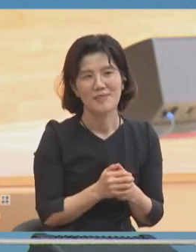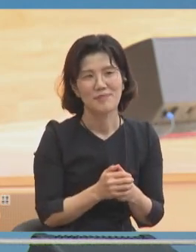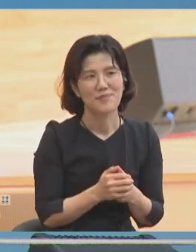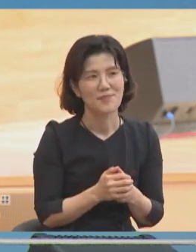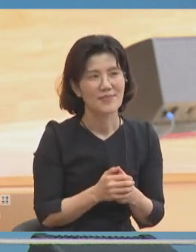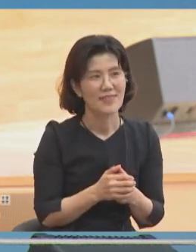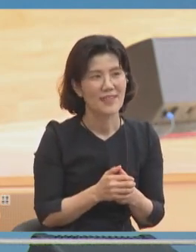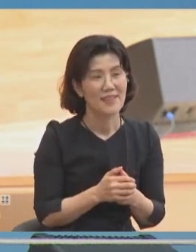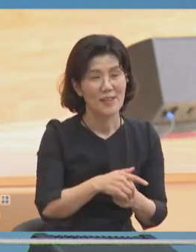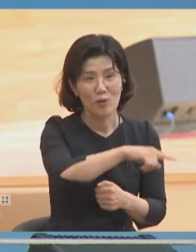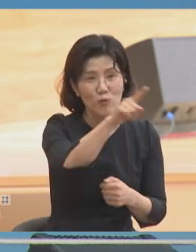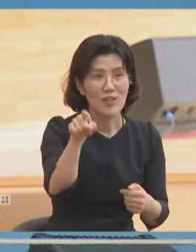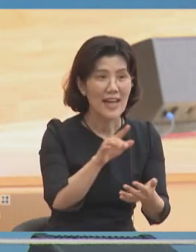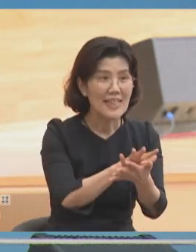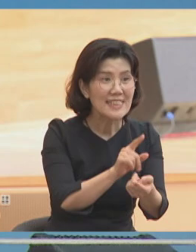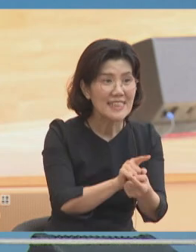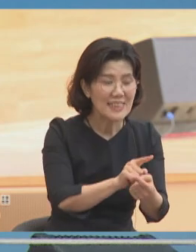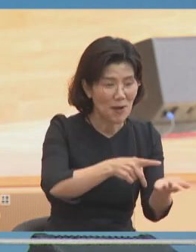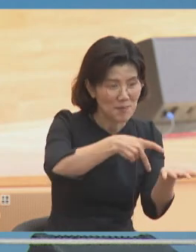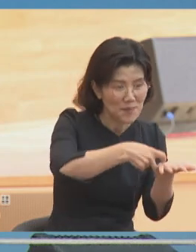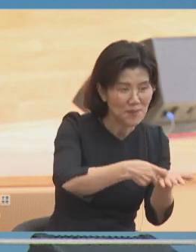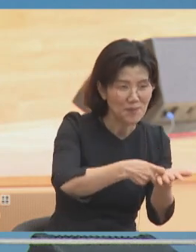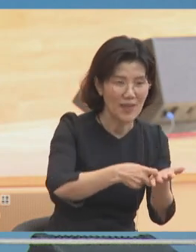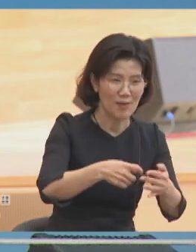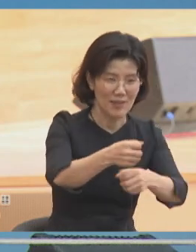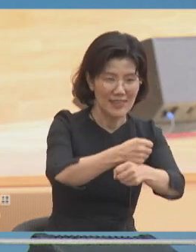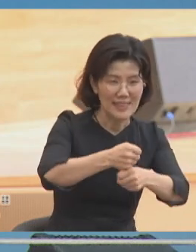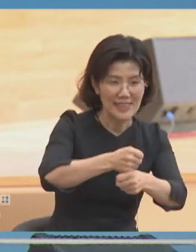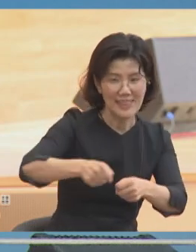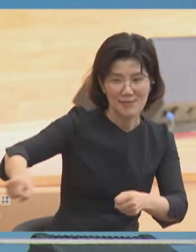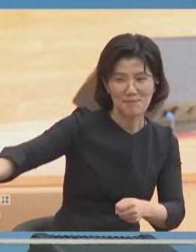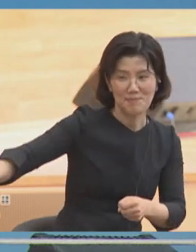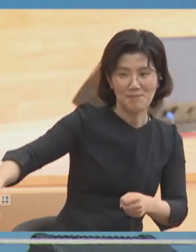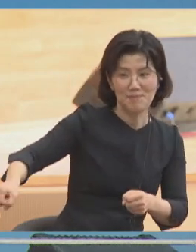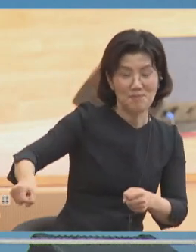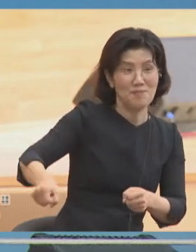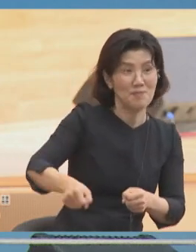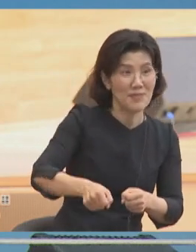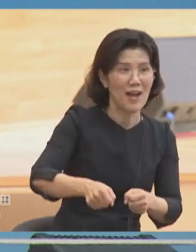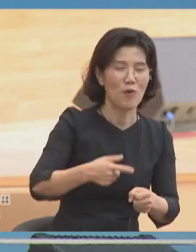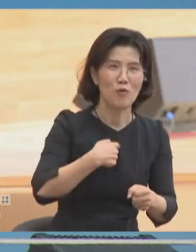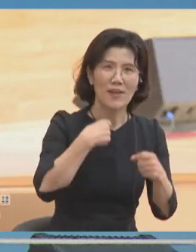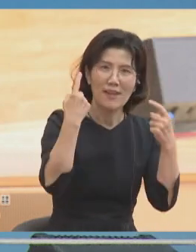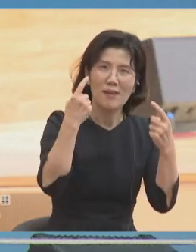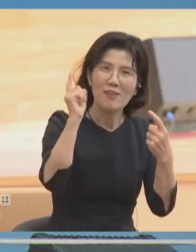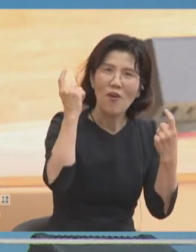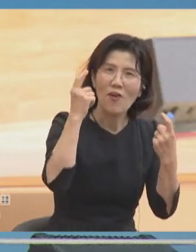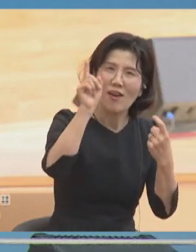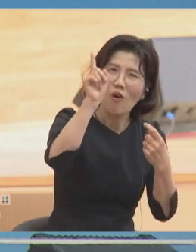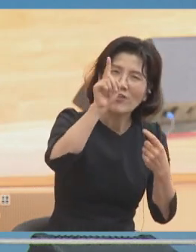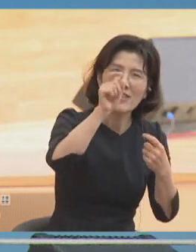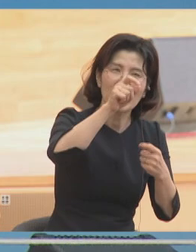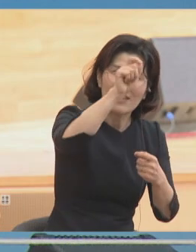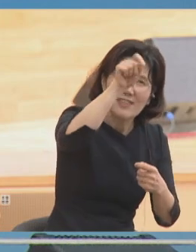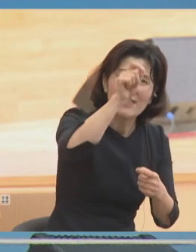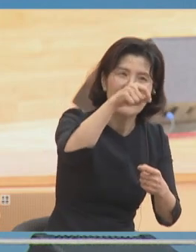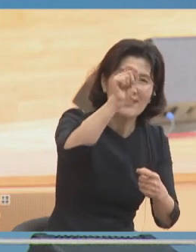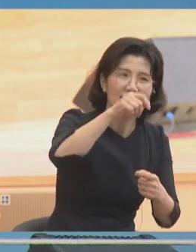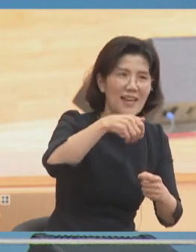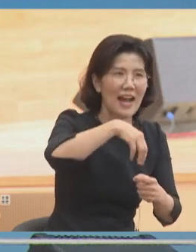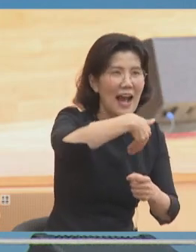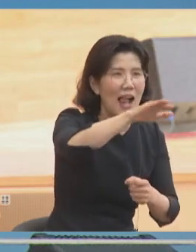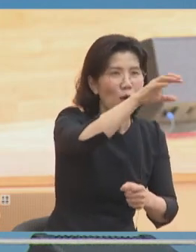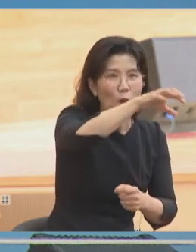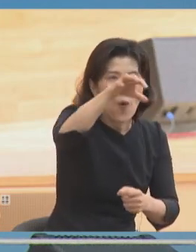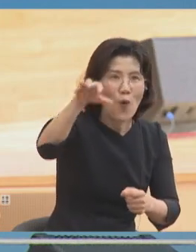직접 티켓팅도 하고요 캐리어의 짐도 싸고 어디 가봐야 될 것 리스트업 해가면서 길을 떠난다고 하면 그것을 뭐라